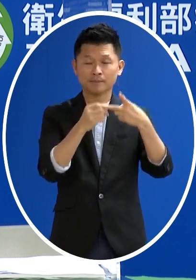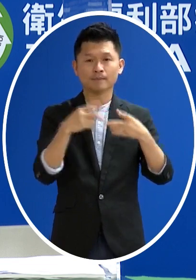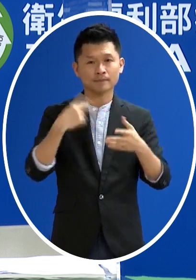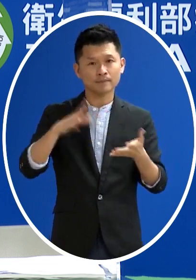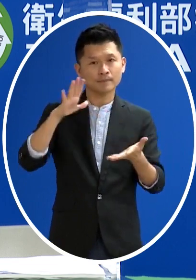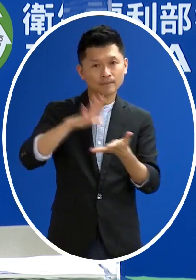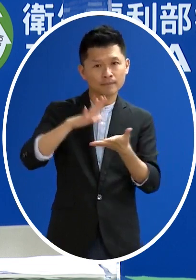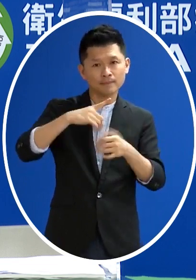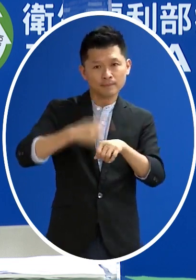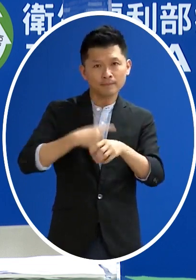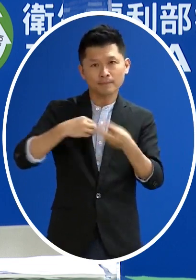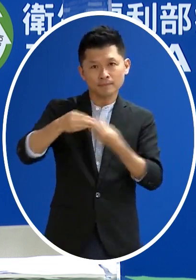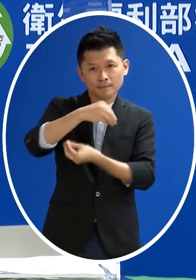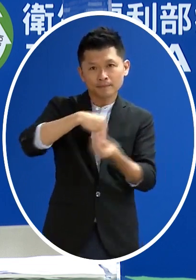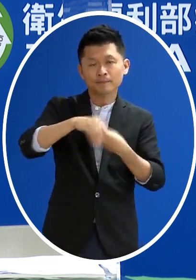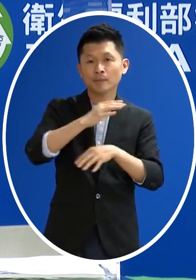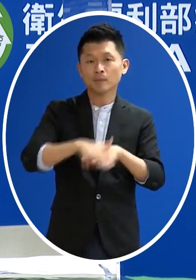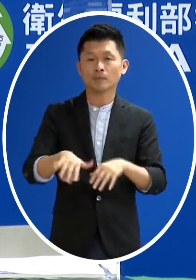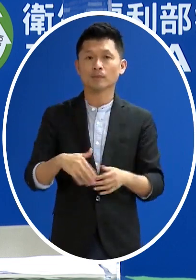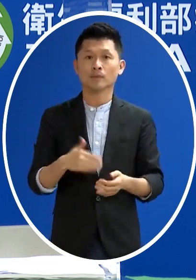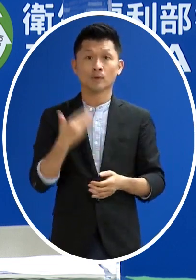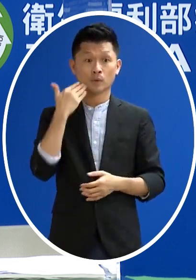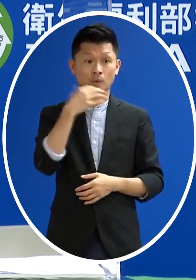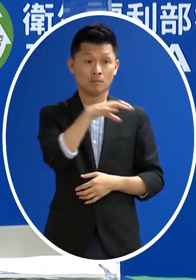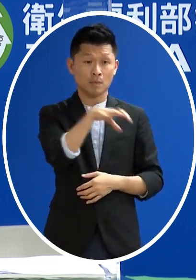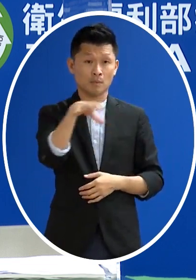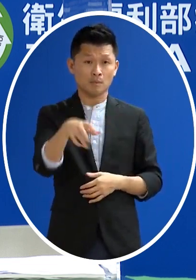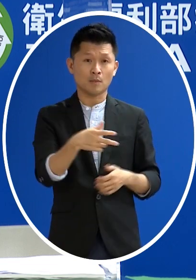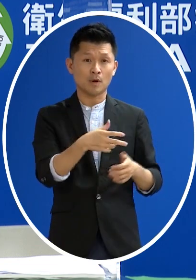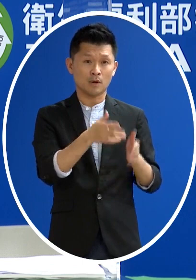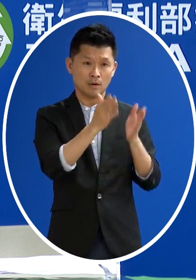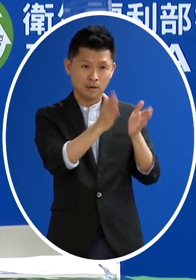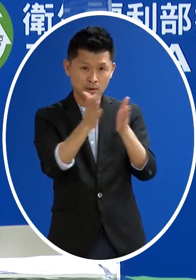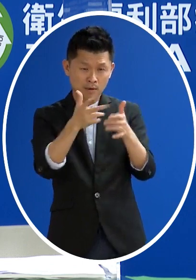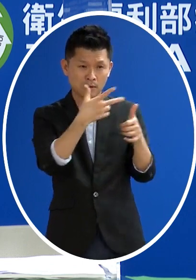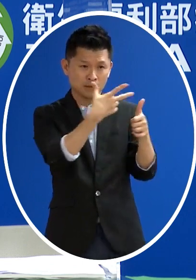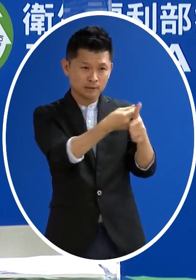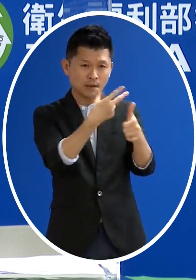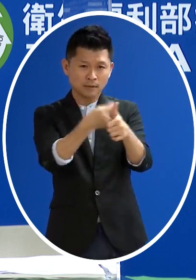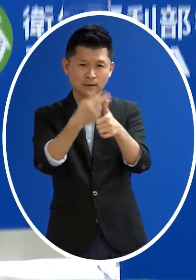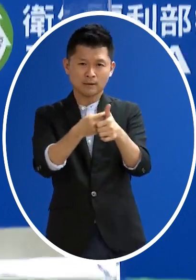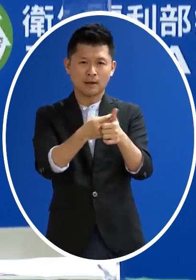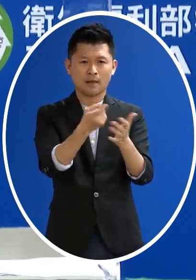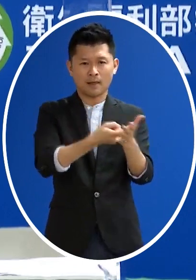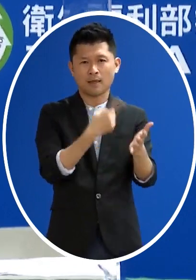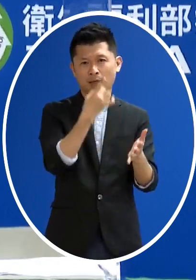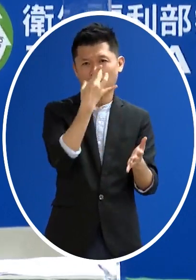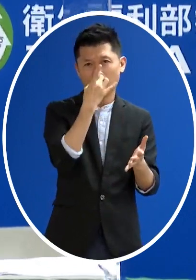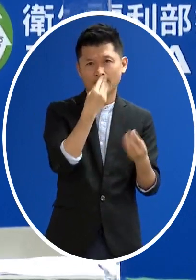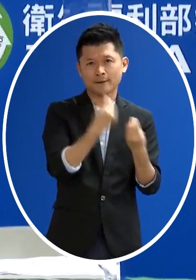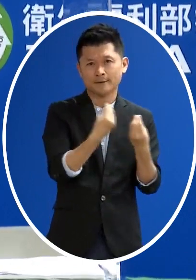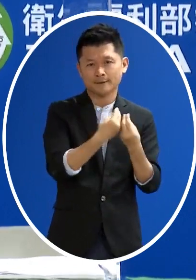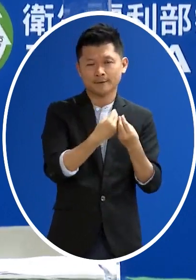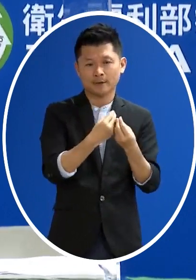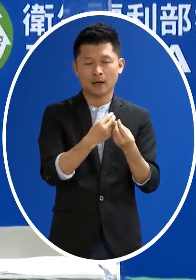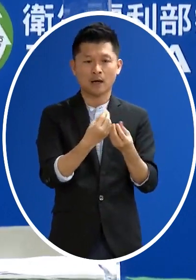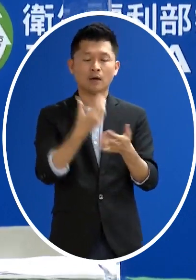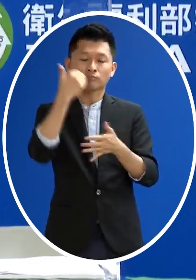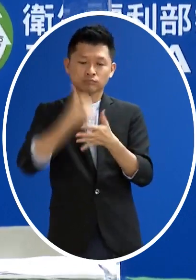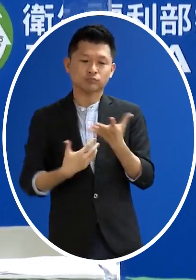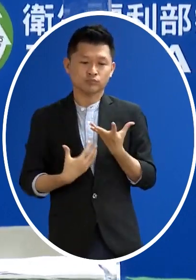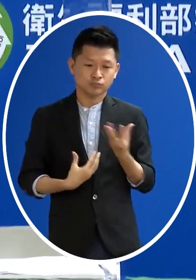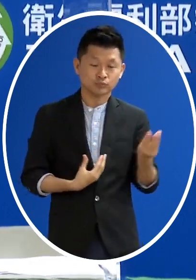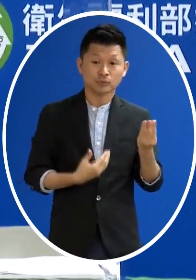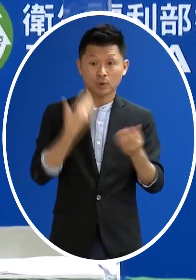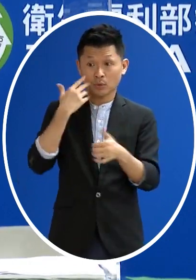整。有一区域如果说它这种施打的目标群都没有办法施打完，那当然我们会减配一些。那有一些打